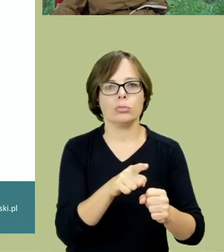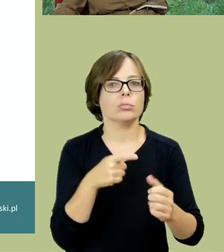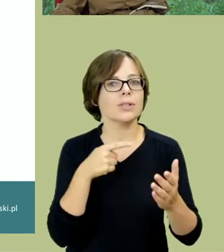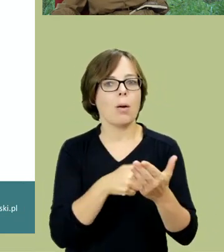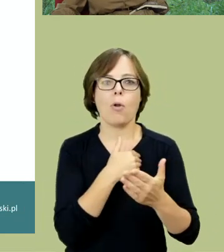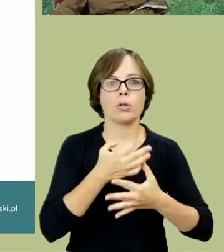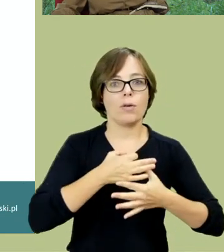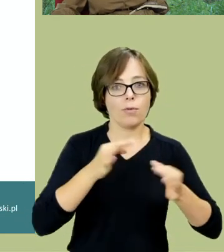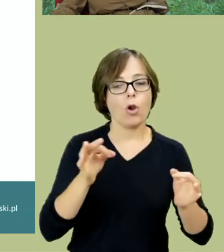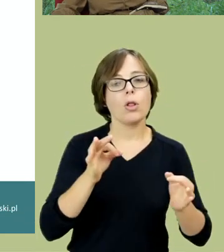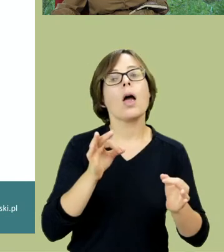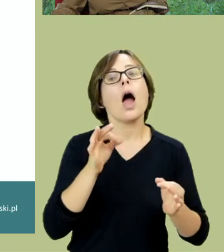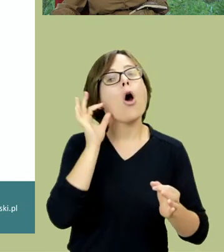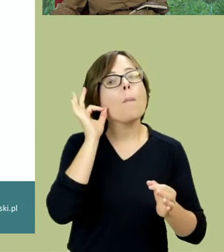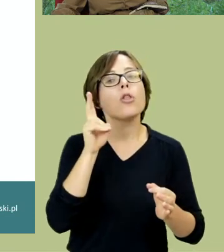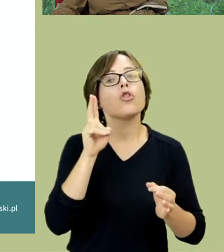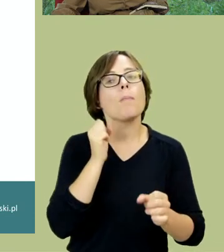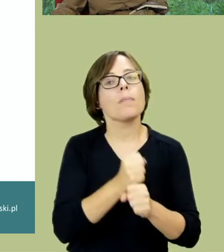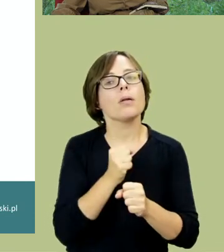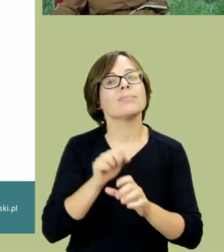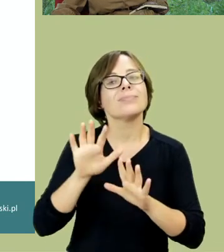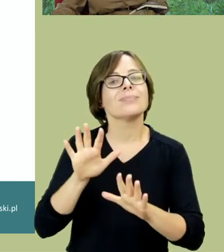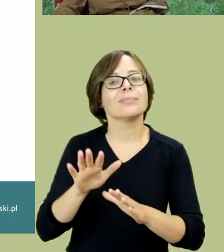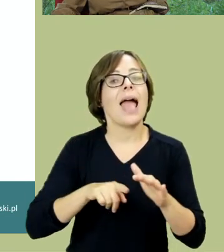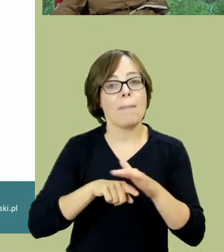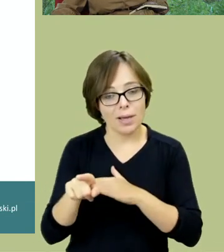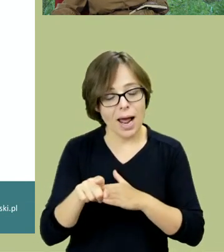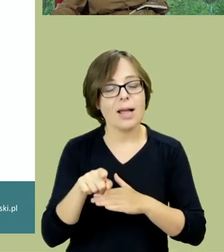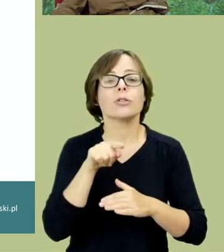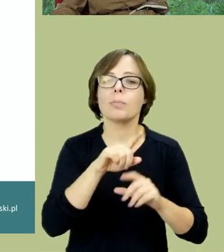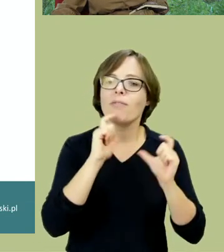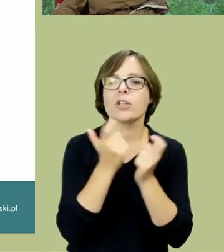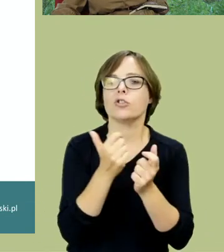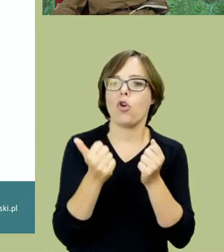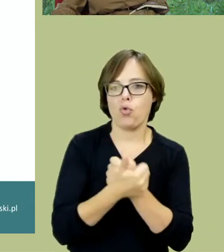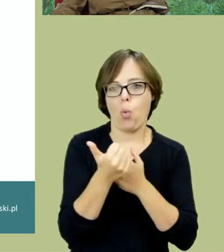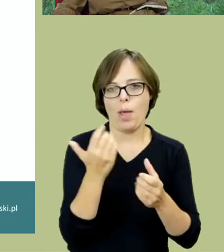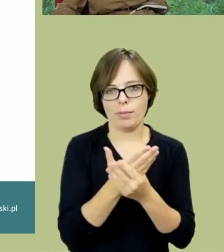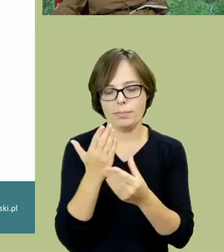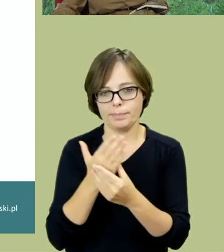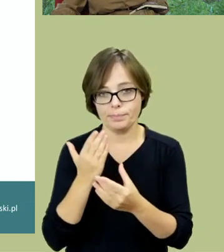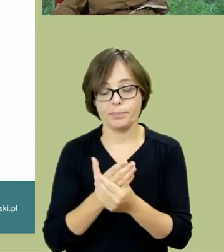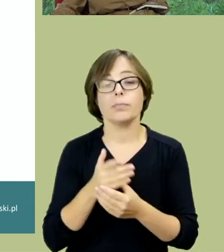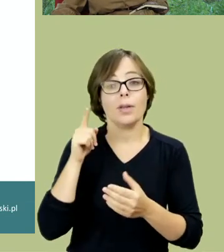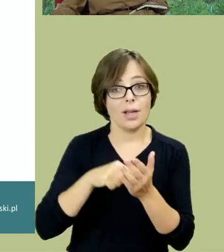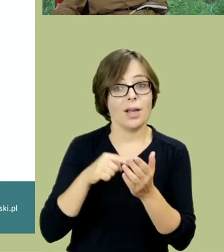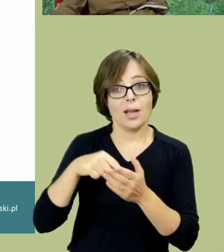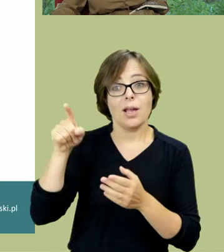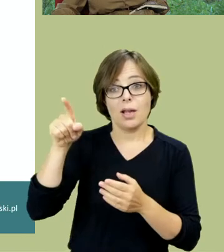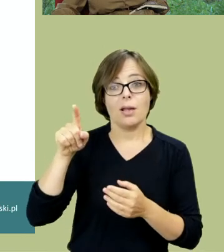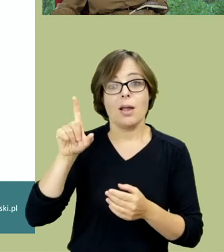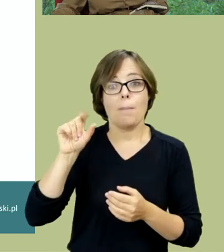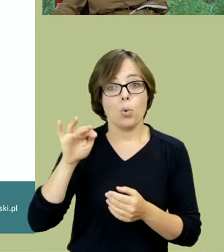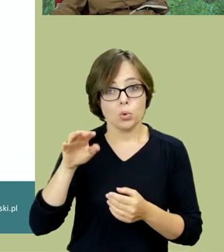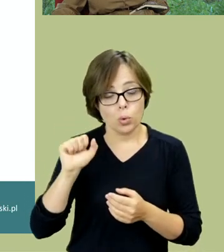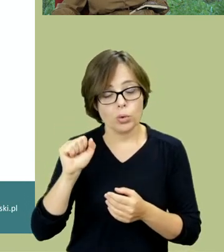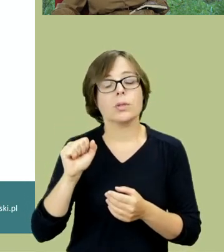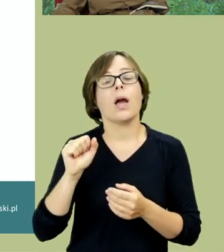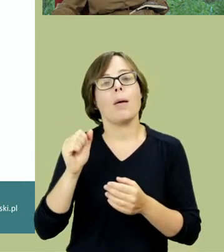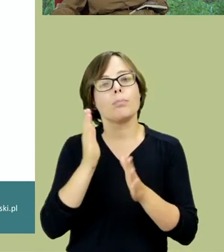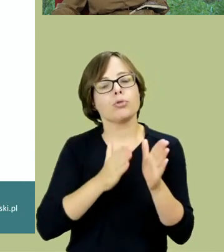I między innymi Aleksandra Piłsudska przygotowała ankietę, która była rozsyłana polskim